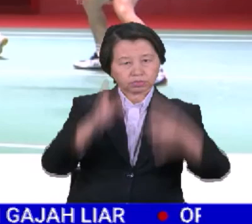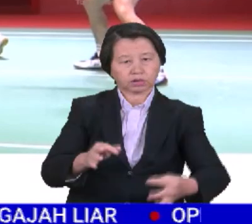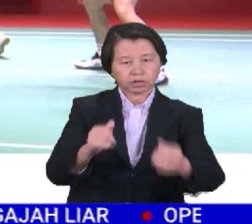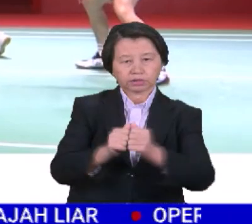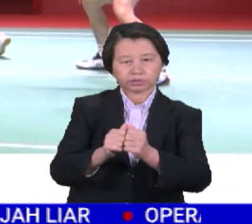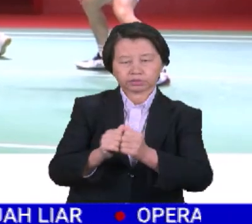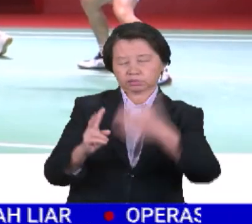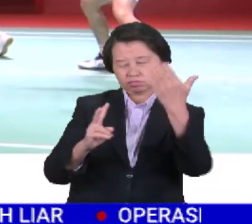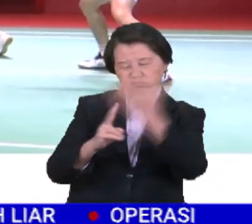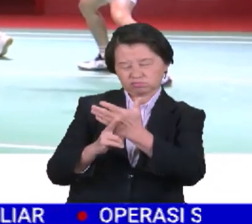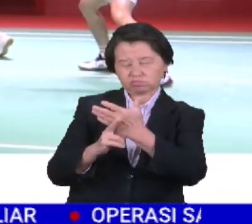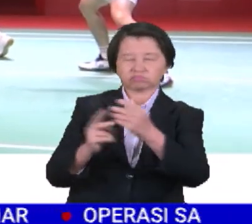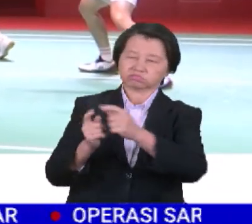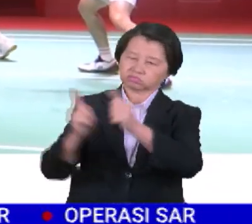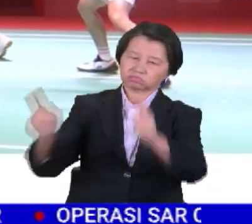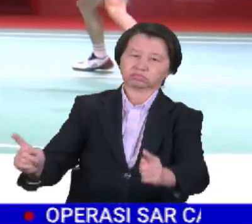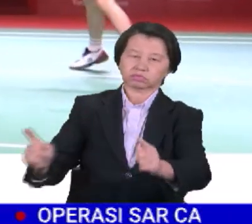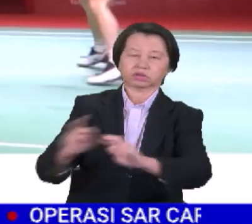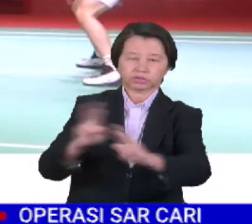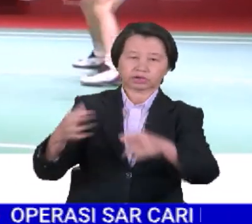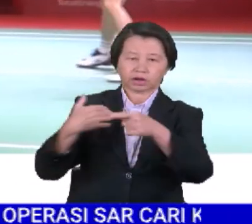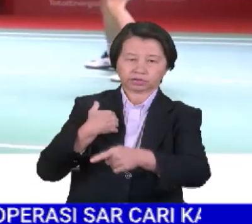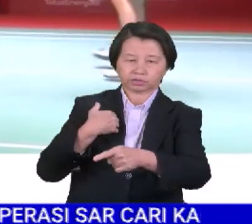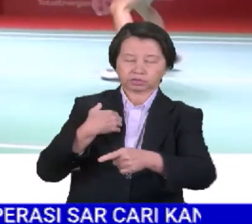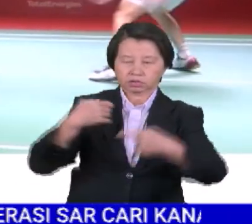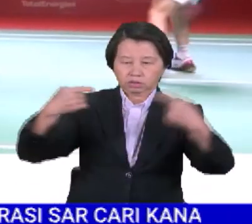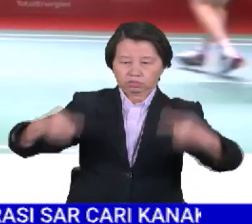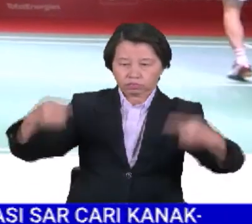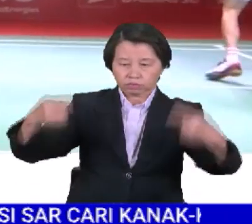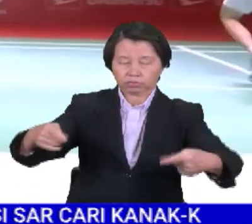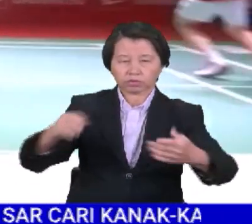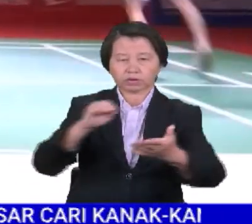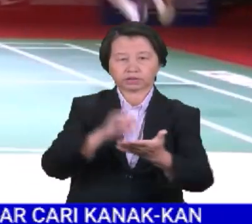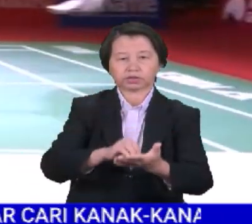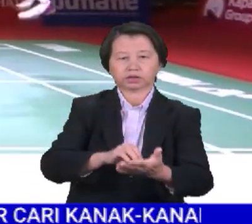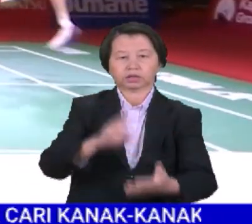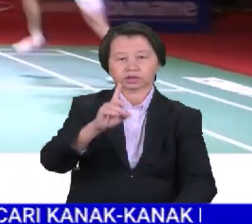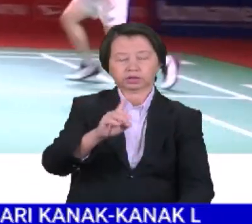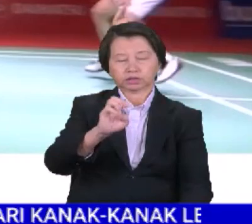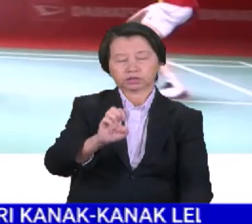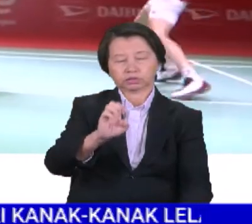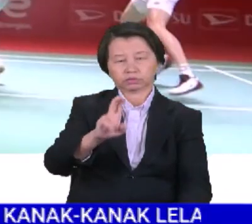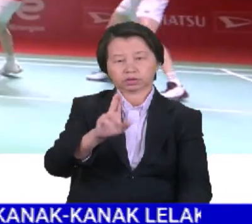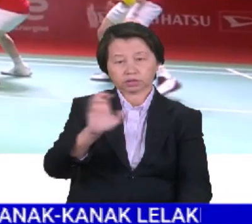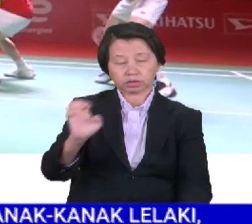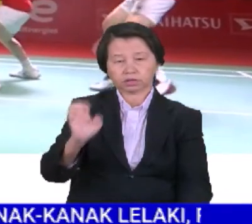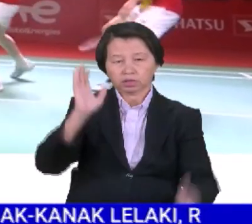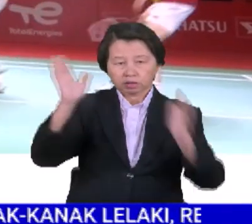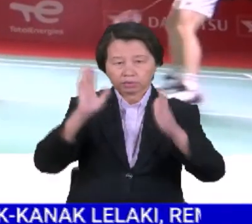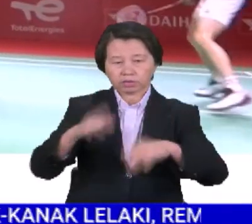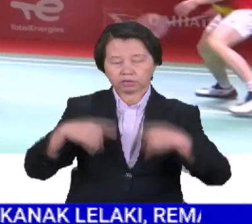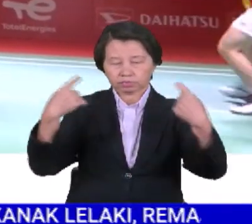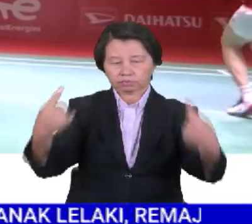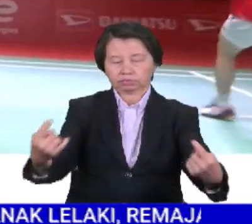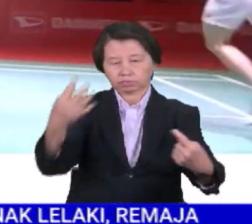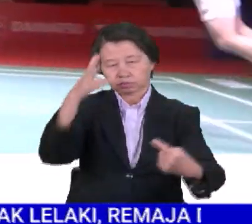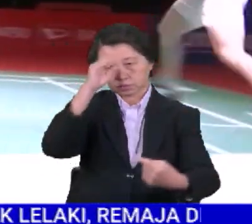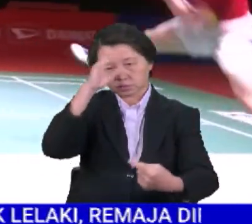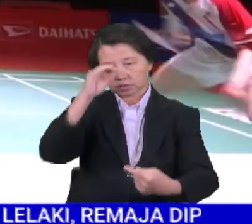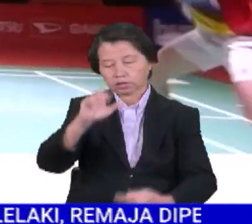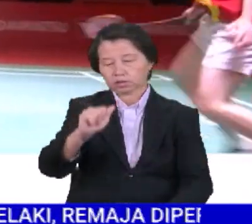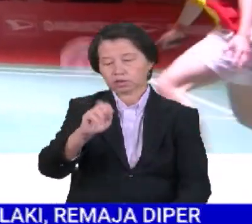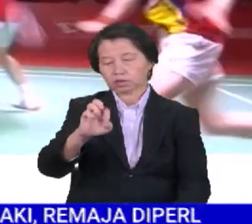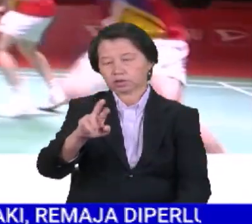dengan pecahkan gandingan sedia ada dalam saingan yang berlangsung di Amirah Arab bersatu itu Malaysia mempertaruhkan juara bergul lelaki dunia